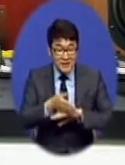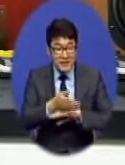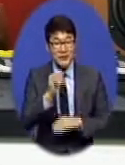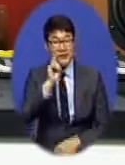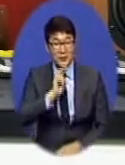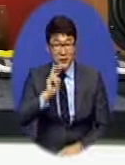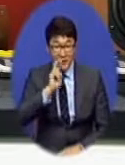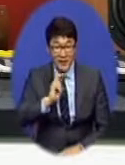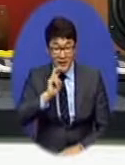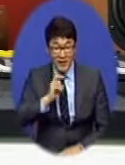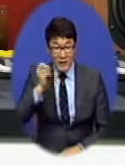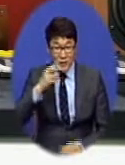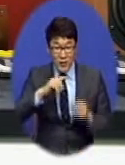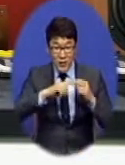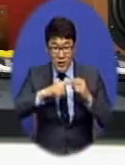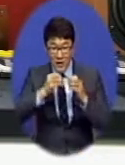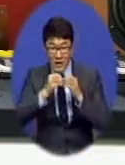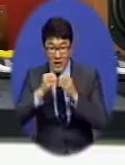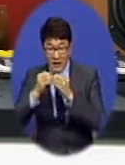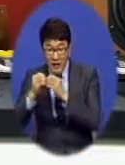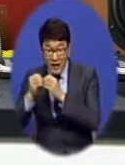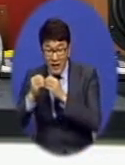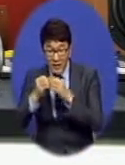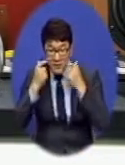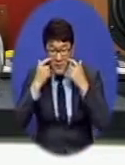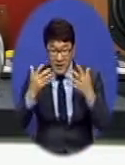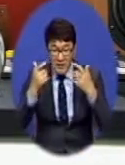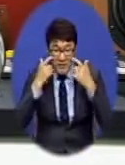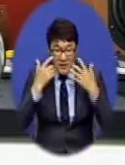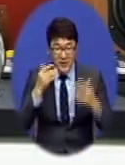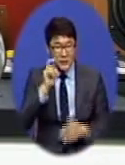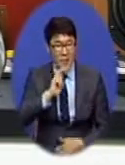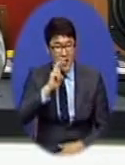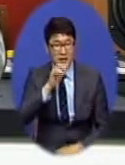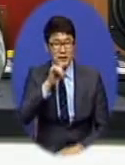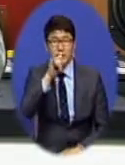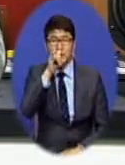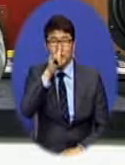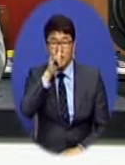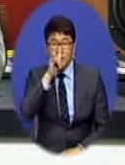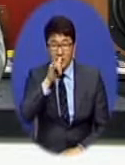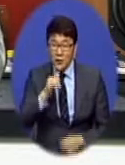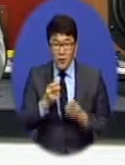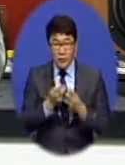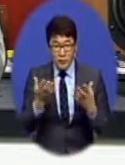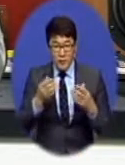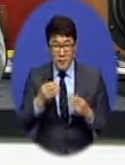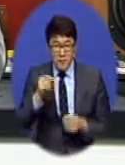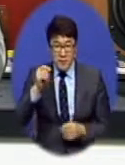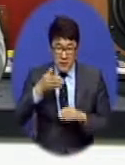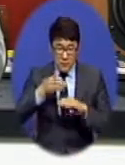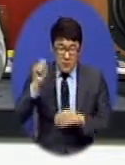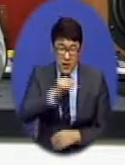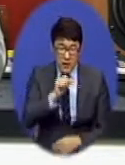아, 네. 그리고 노래 가사가 네. 똑똑 떨어지는 그 노래들이 있어요. 근데 만약에 네. 불가피하게 이렇게 느린